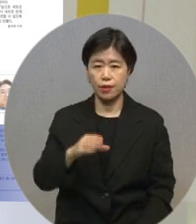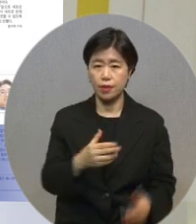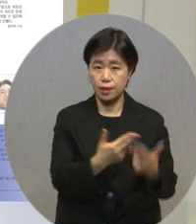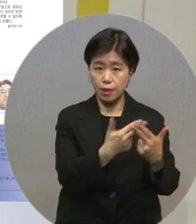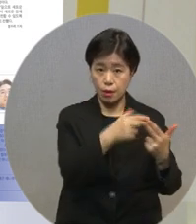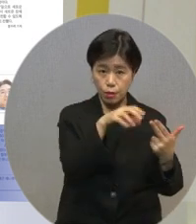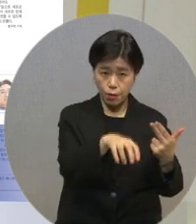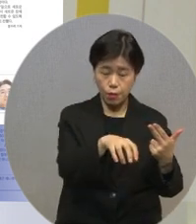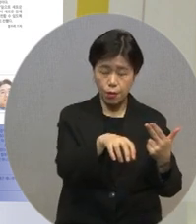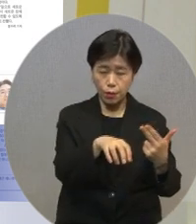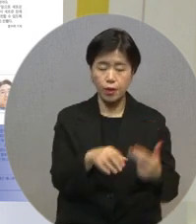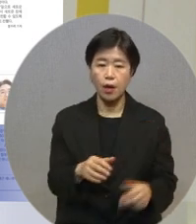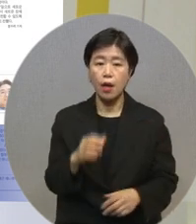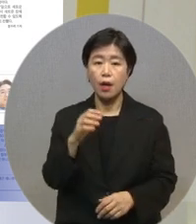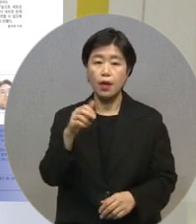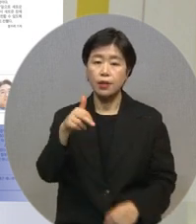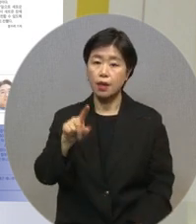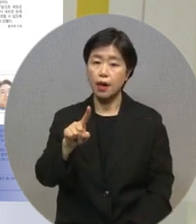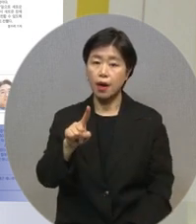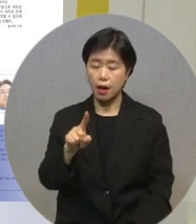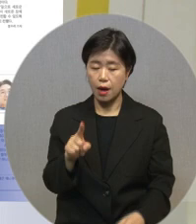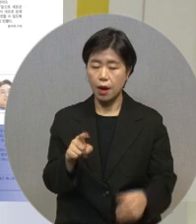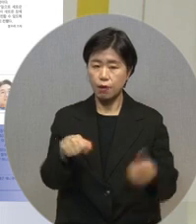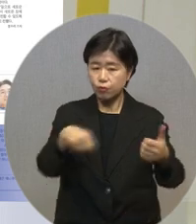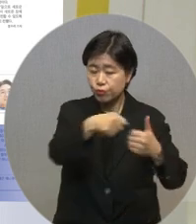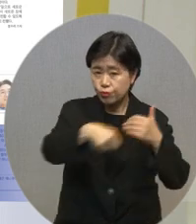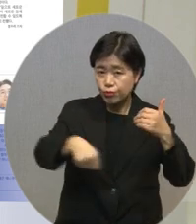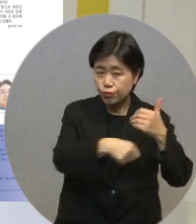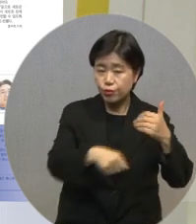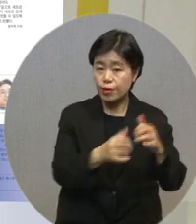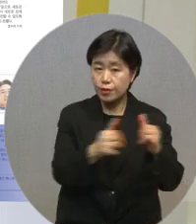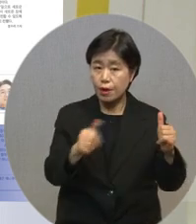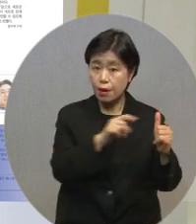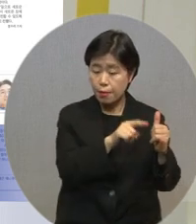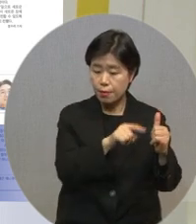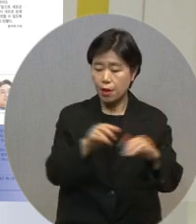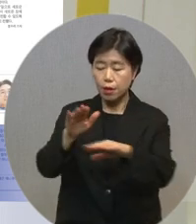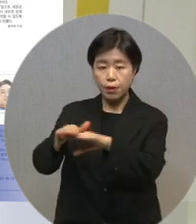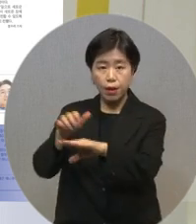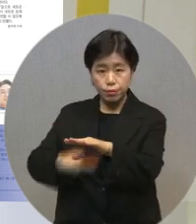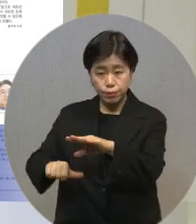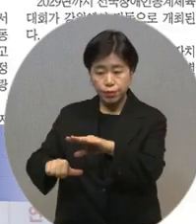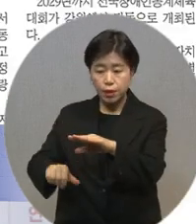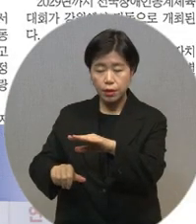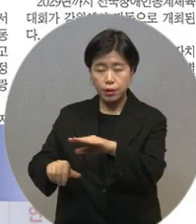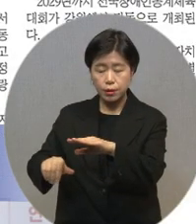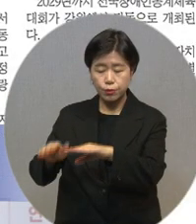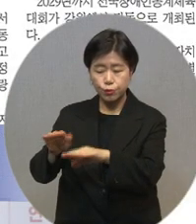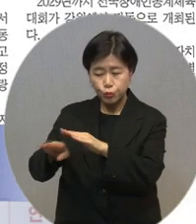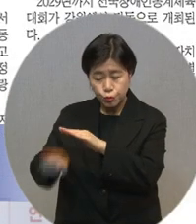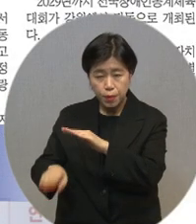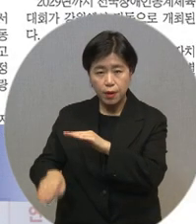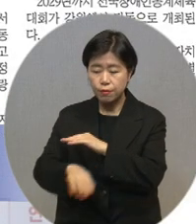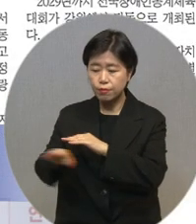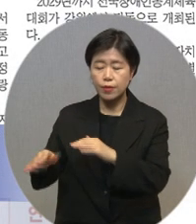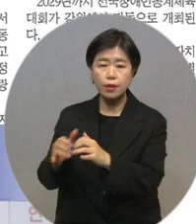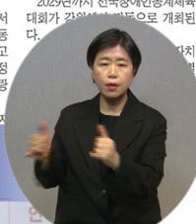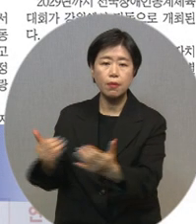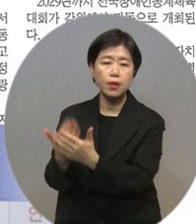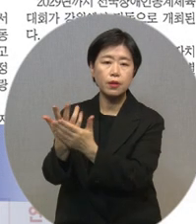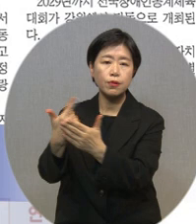차지우 씨가 후배 발달 장인 예술인을 위해 500만 원을 기부했다는 소식입니다 기부금은 미알